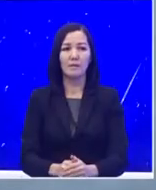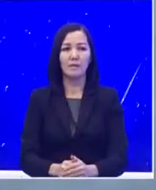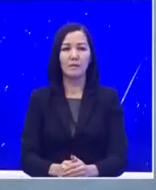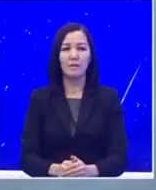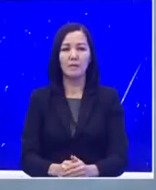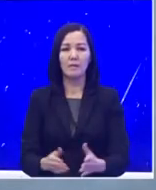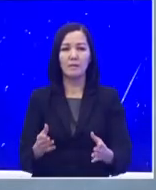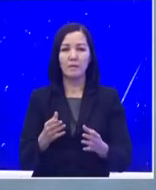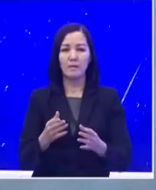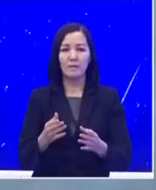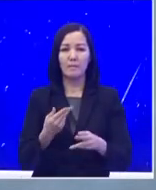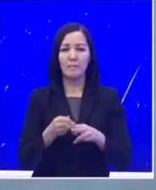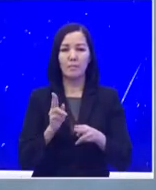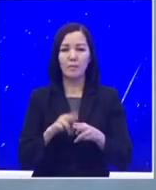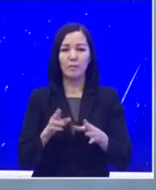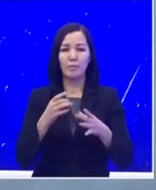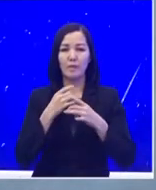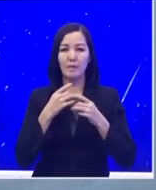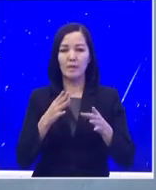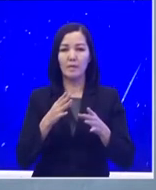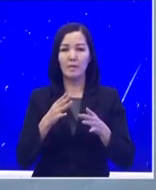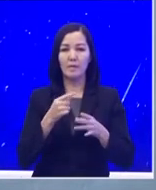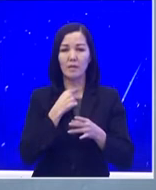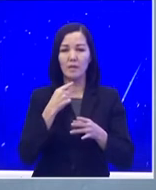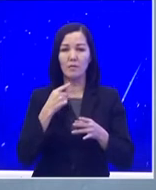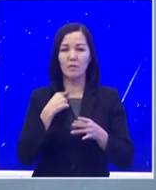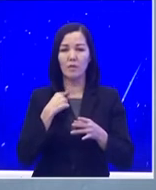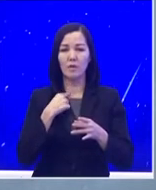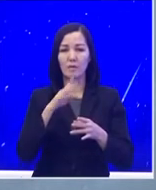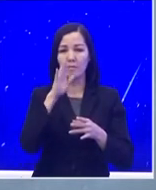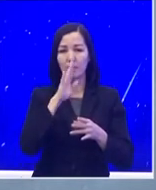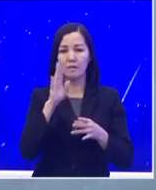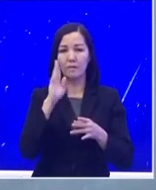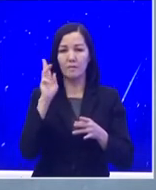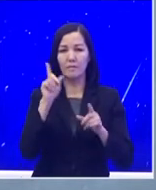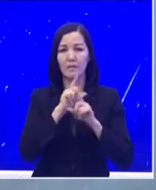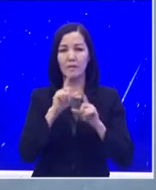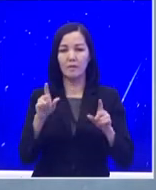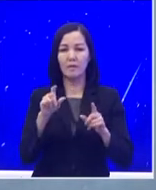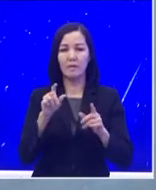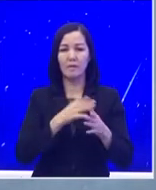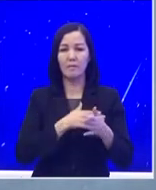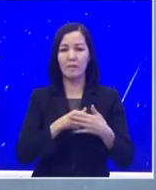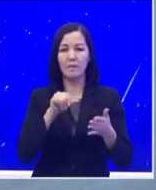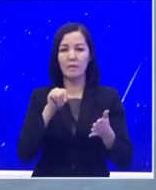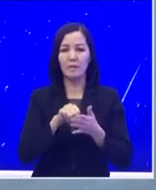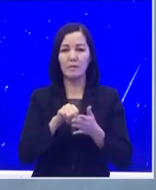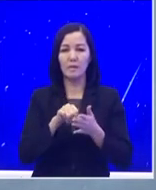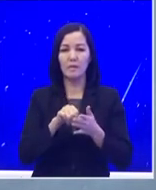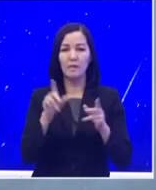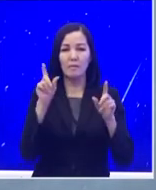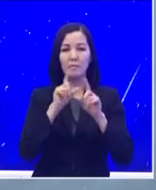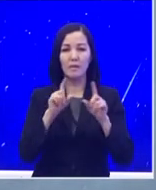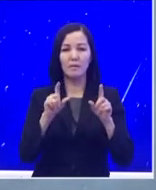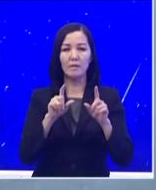Бұл мерекеден біздің Талдықорған қаласындағы есту қабілеті зақымдалған мектеп-интернат ұжымы да тыс қалып жатқан жоқ. Әрине, мектебімізде